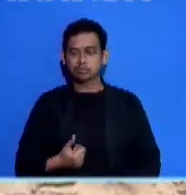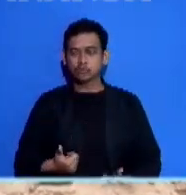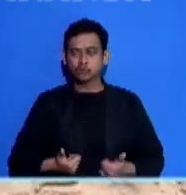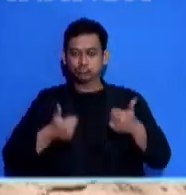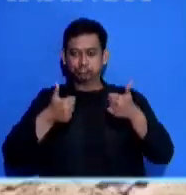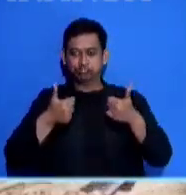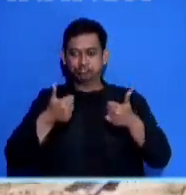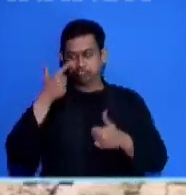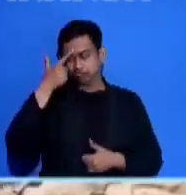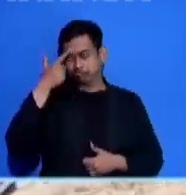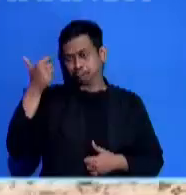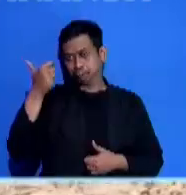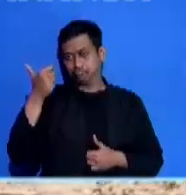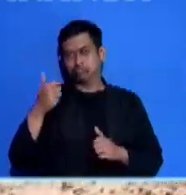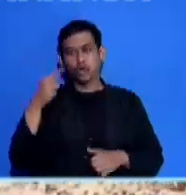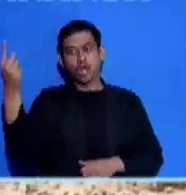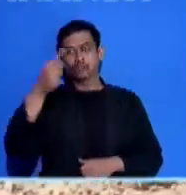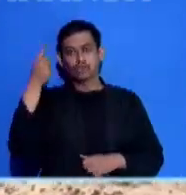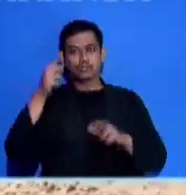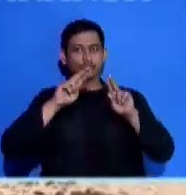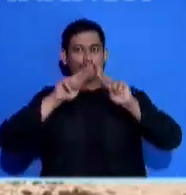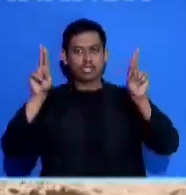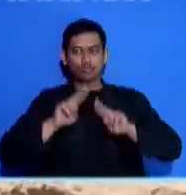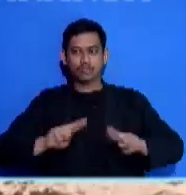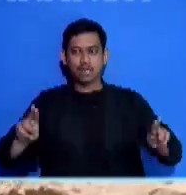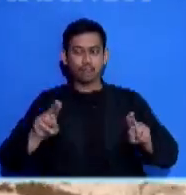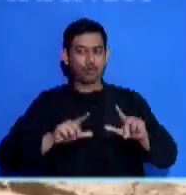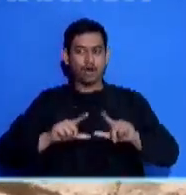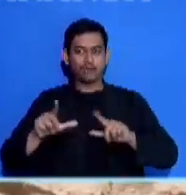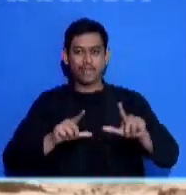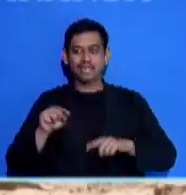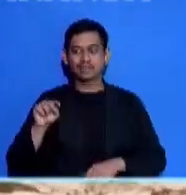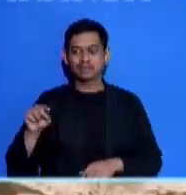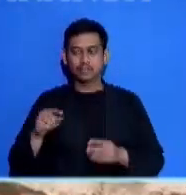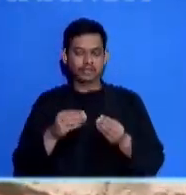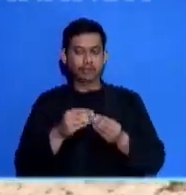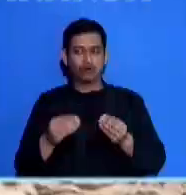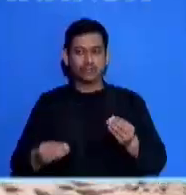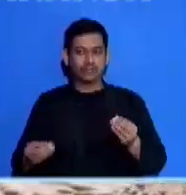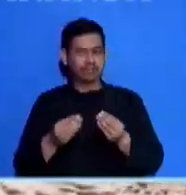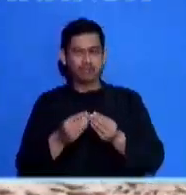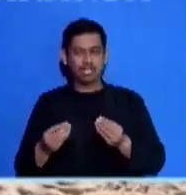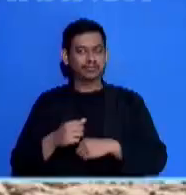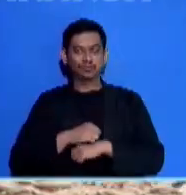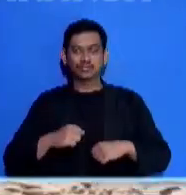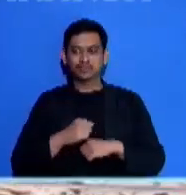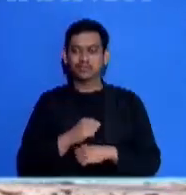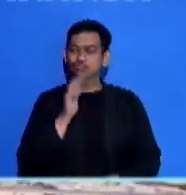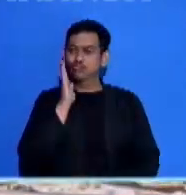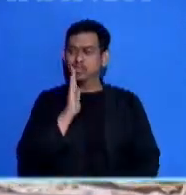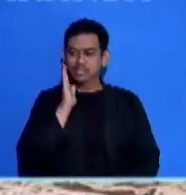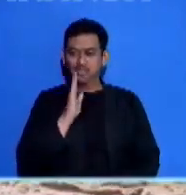baik di tingkat nasional maupun internasional ajang pobda ini menjadi satu upaya meregenerasi para atlet muda yang akan disiapkan